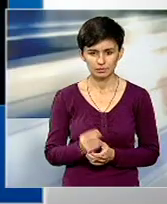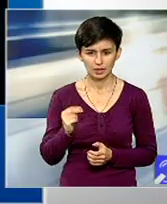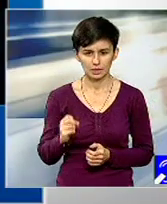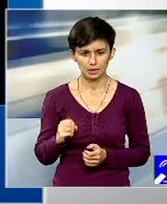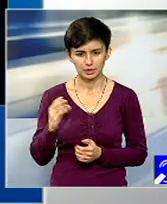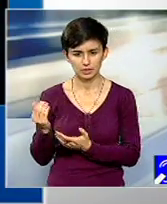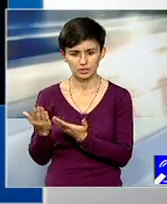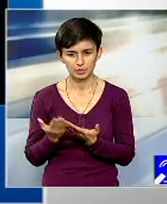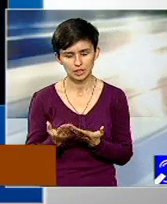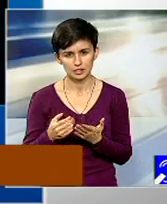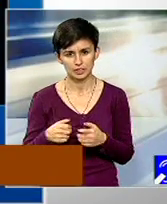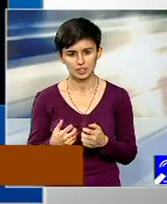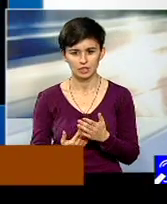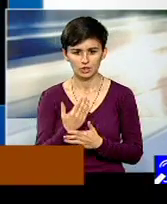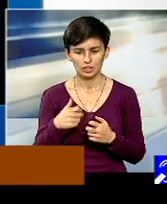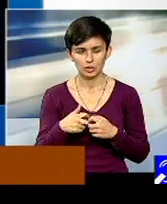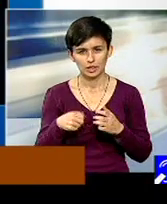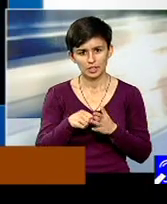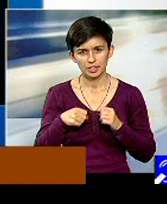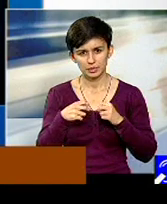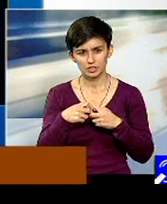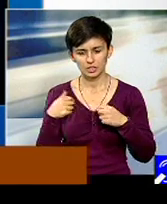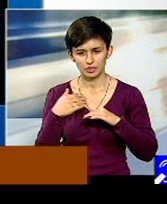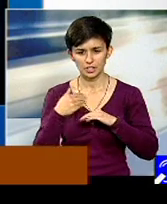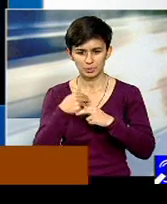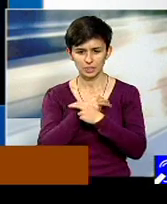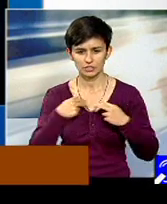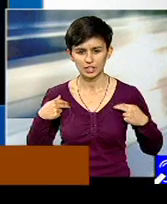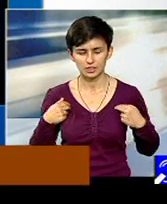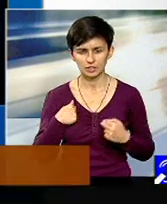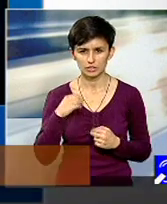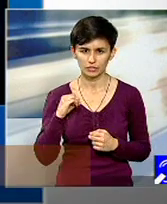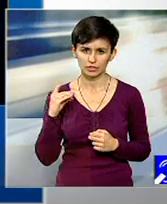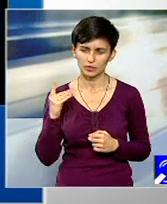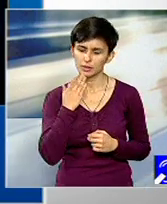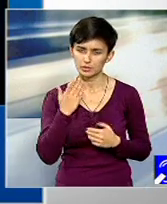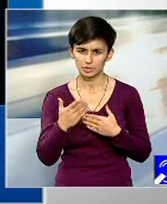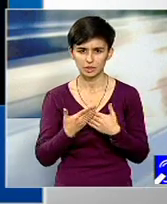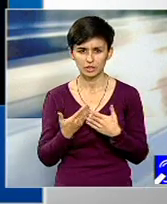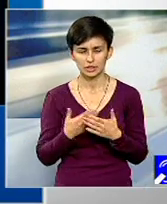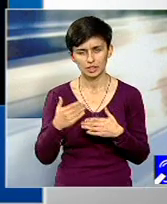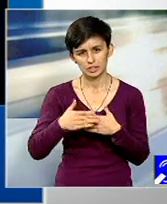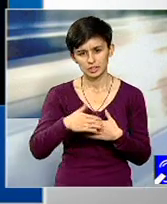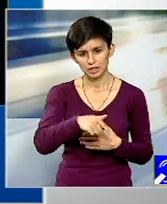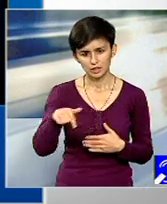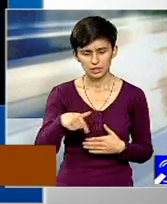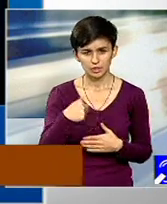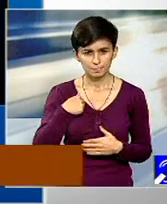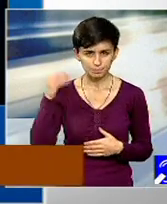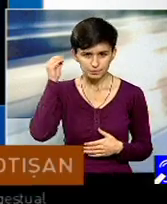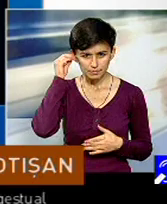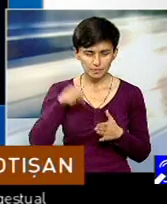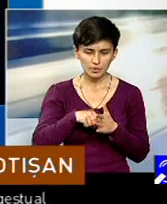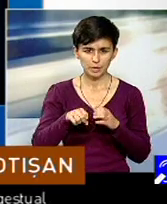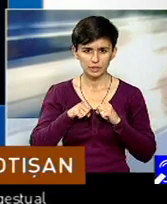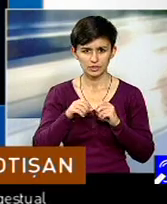Doamnelor, domnilor, bun găsit! O nouă ediție a emisiunii Fără Prejudecăți începe chiar acum la TVR. Eu sunt Ovidiu Damian, vă mulțumesc că sunteți alături de noi. Vă reamintesc că